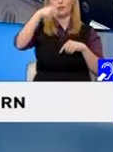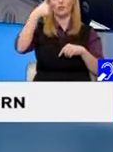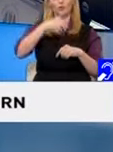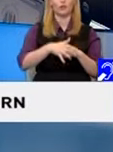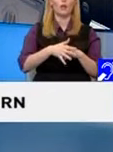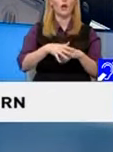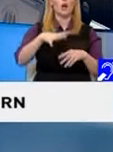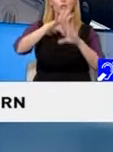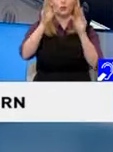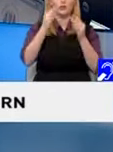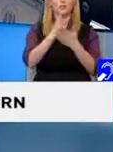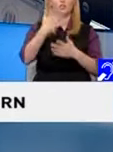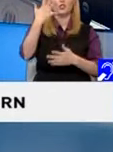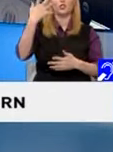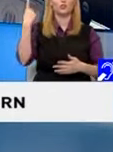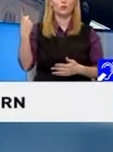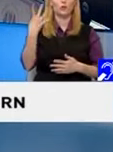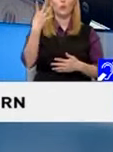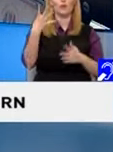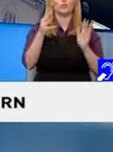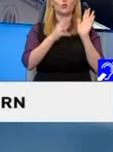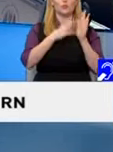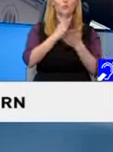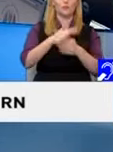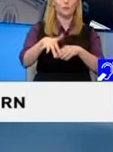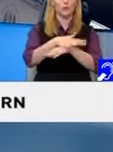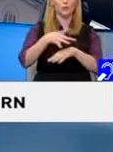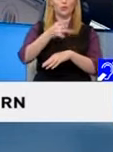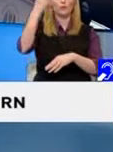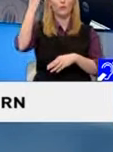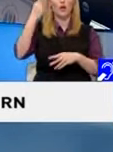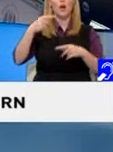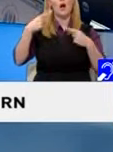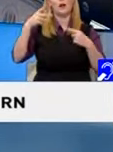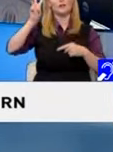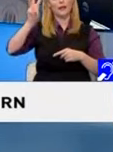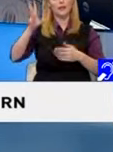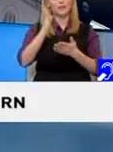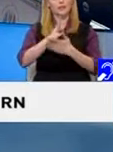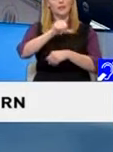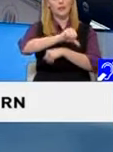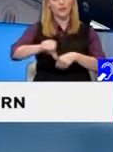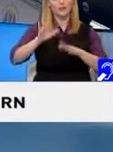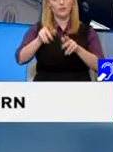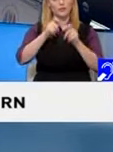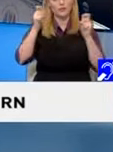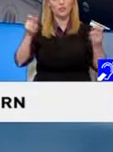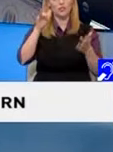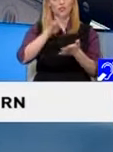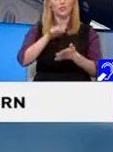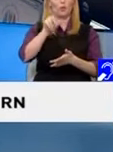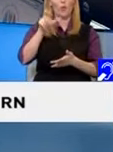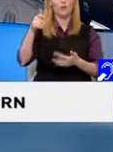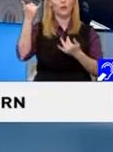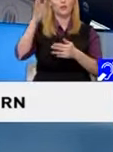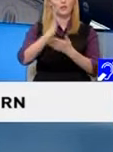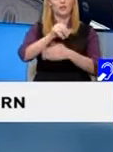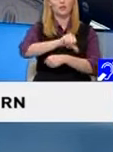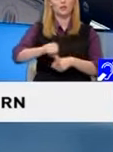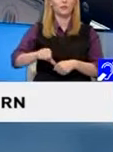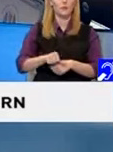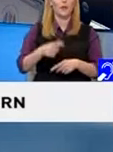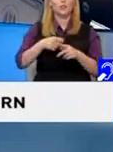sunt 51, dintre care 48 pe teritoriul Republicii Moldova, iar restul de 3 în străinătate pentru cetățenii din diasporă.